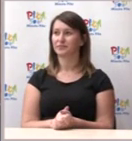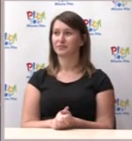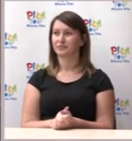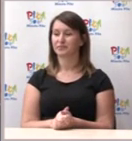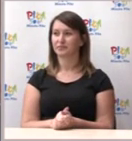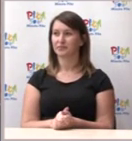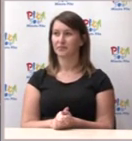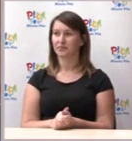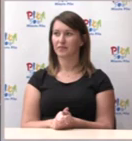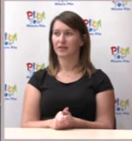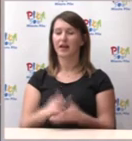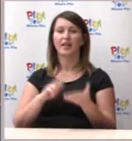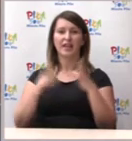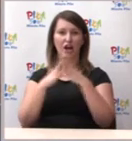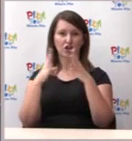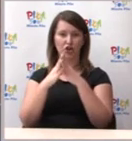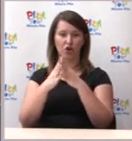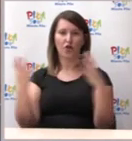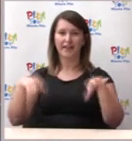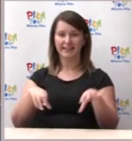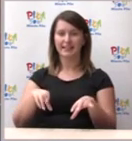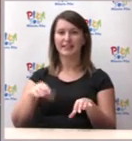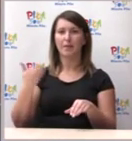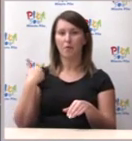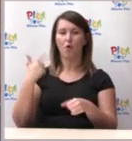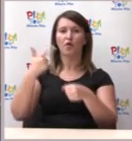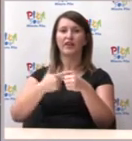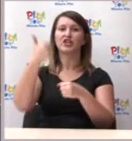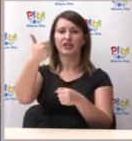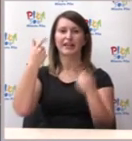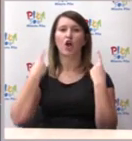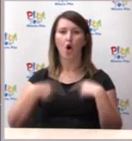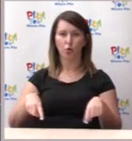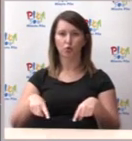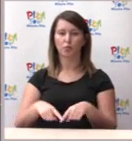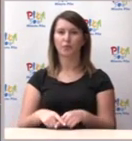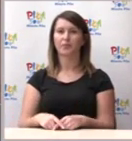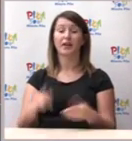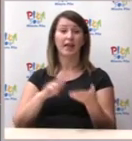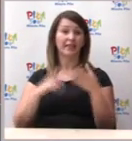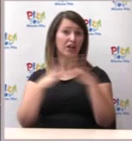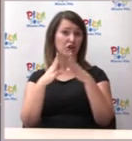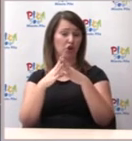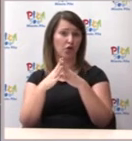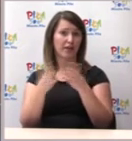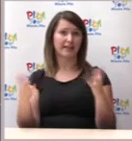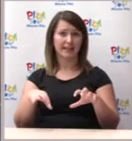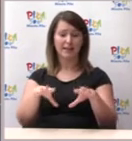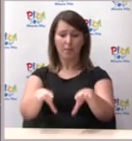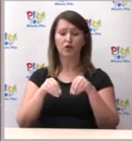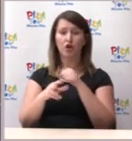Państwo, w obradach 10. sesji Rady Miasta Piły uczestniczyło 21 radnych. Podczas 10. sesji Rady Miasta Piły Rada